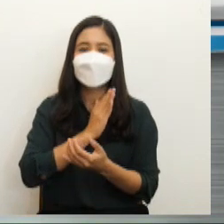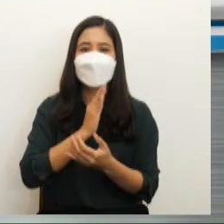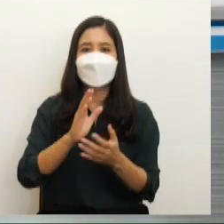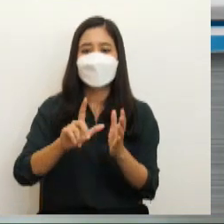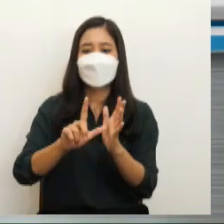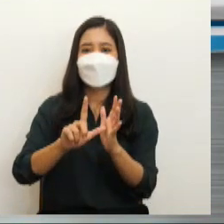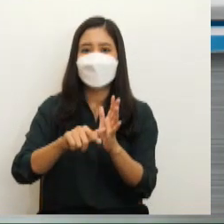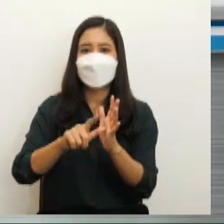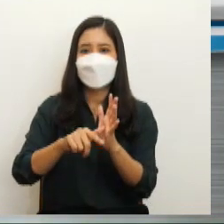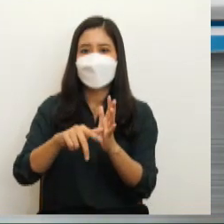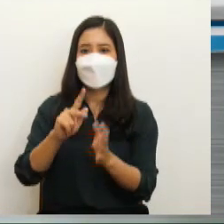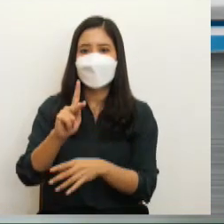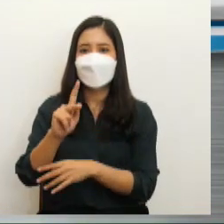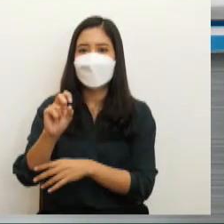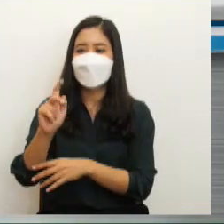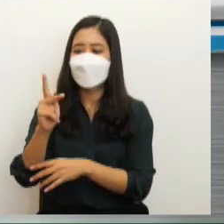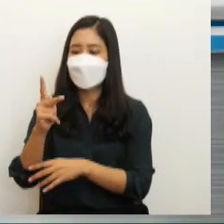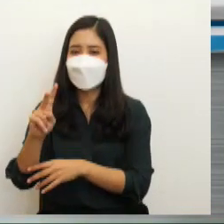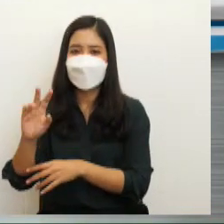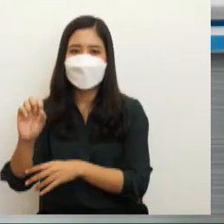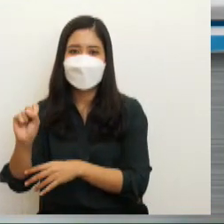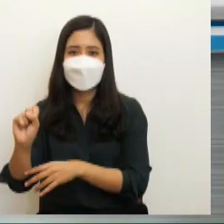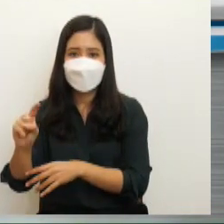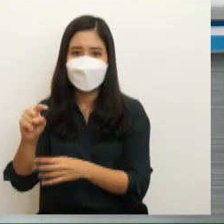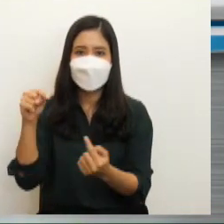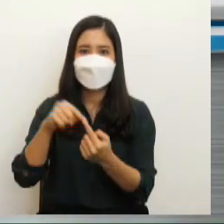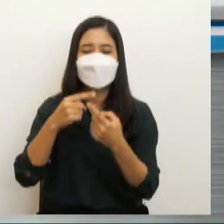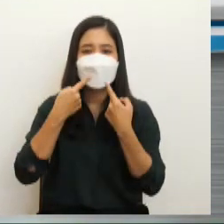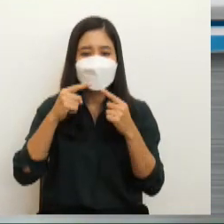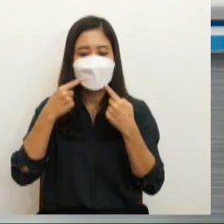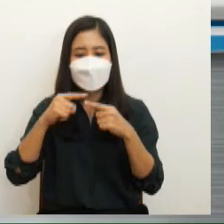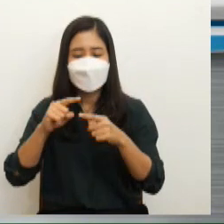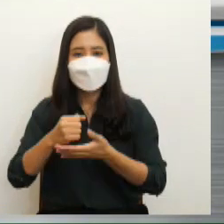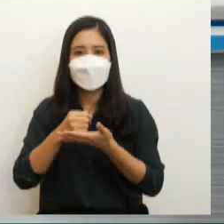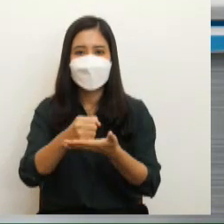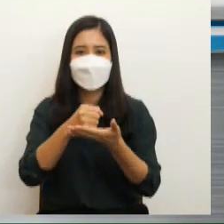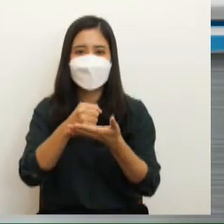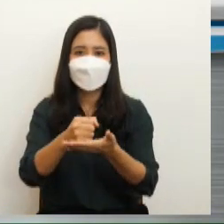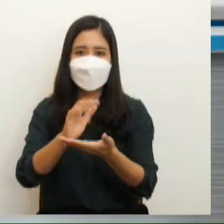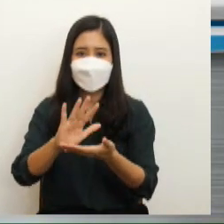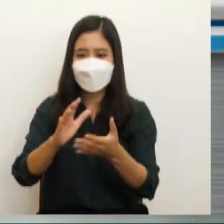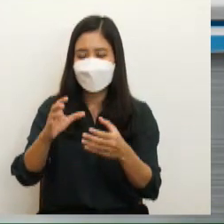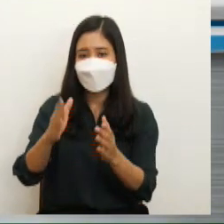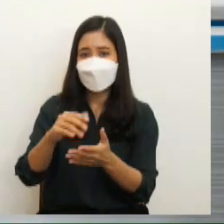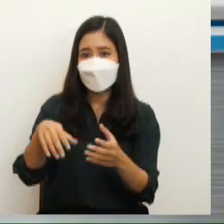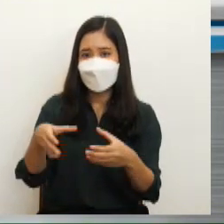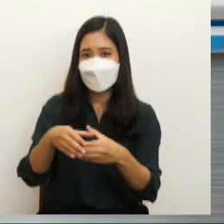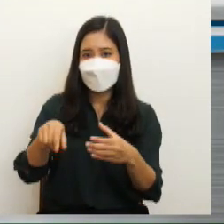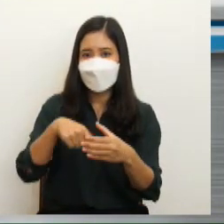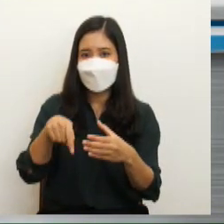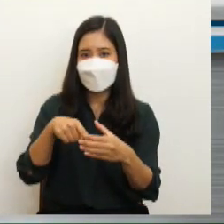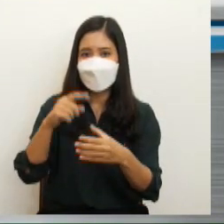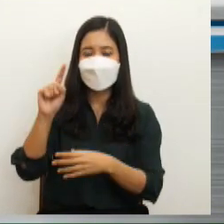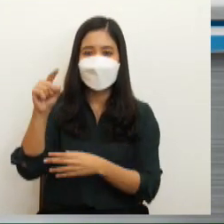ครั้งหน้าเพื่อจะมาตอบคำถามนะคะในการช่วยเหลือการดำเนินการณจุดนี้นะคะสำหรับวันนี้นะคะก่อนที่จะช